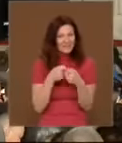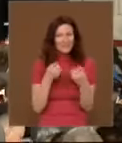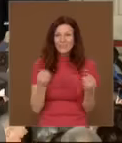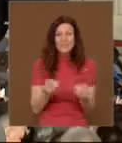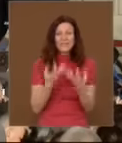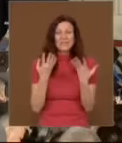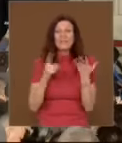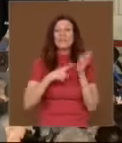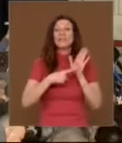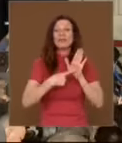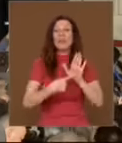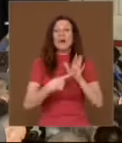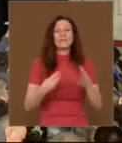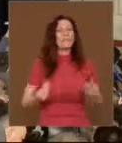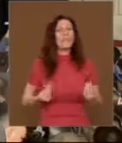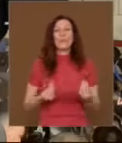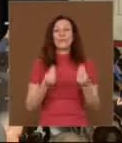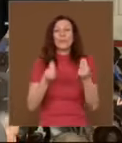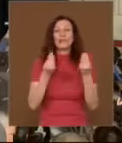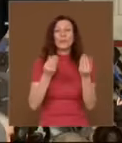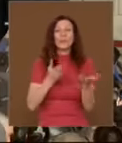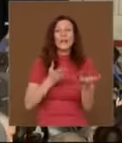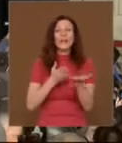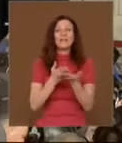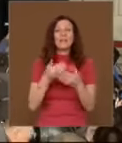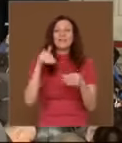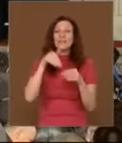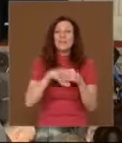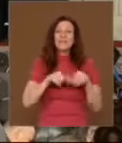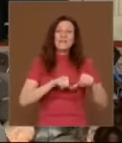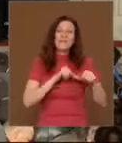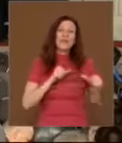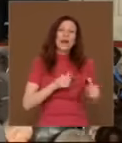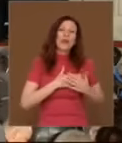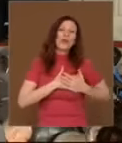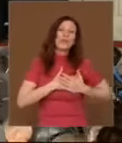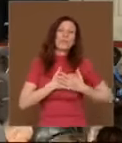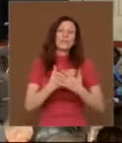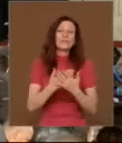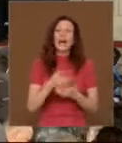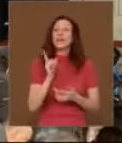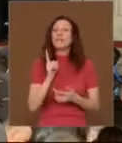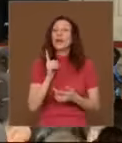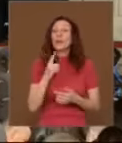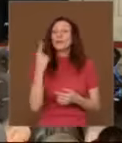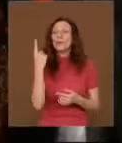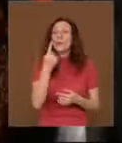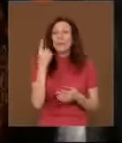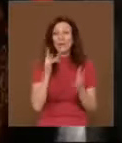се проявяват по най-добрия начин в любовта, на която пръв Христос ни